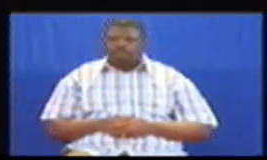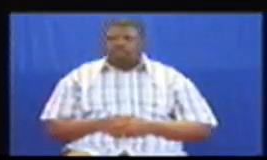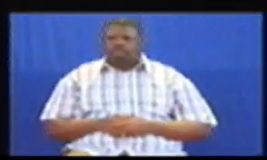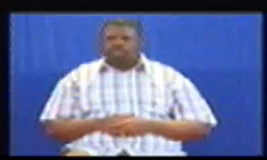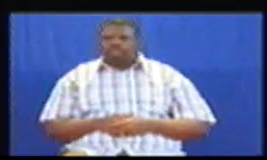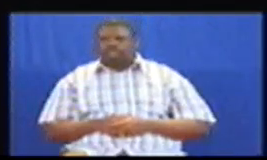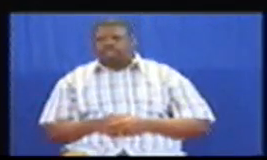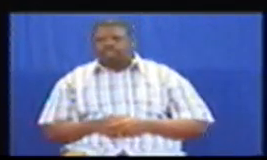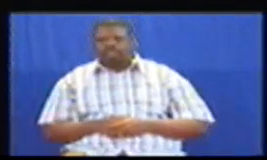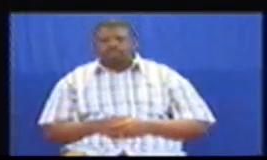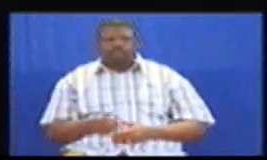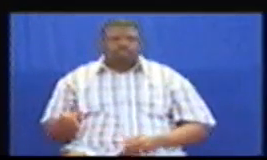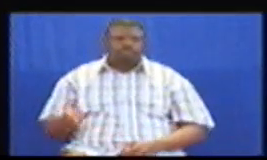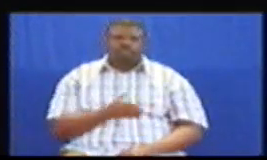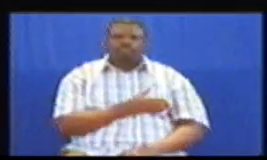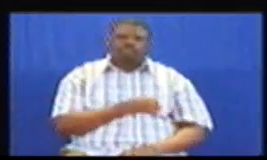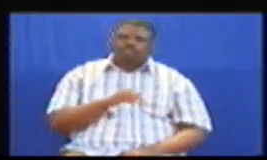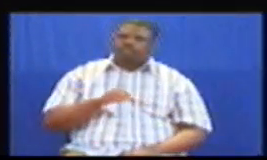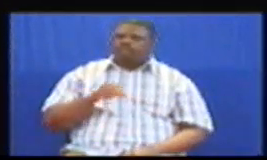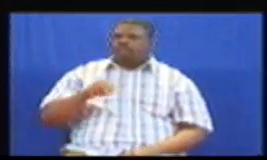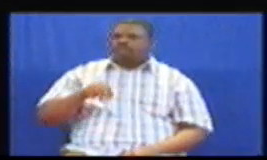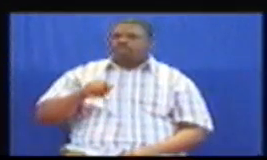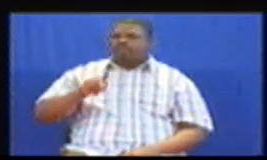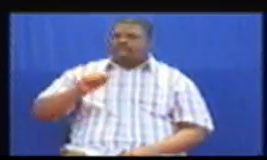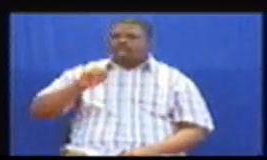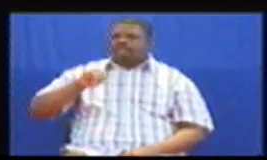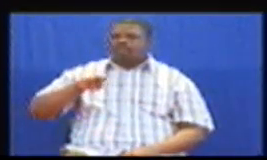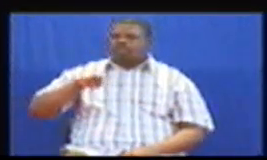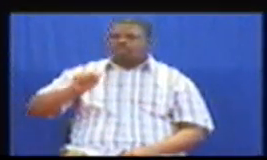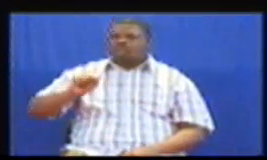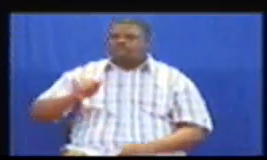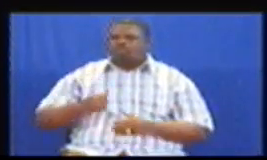Mheshimiwa Salome Makamba, Leonard Sister,